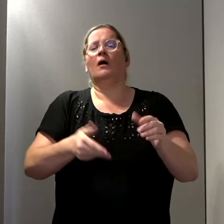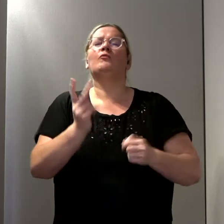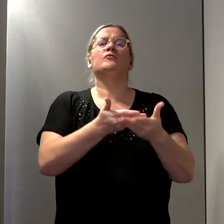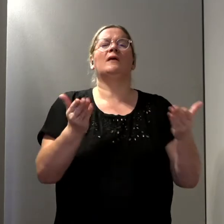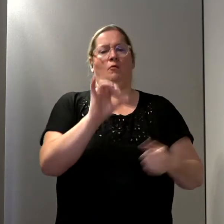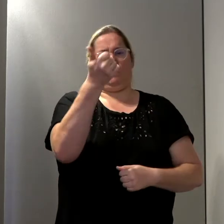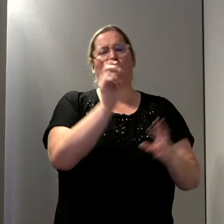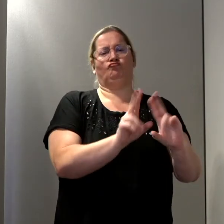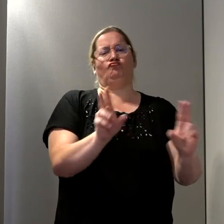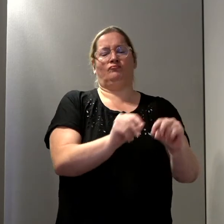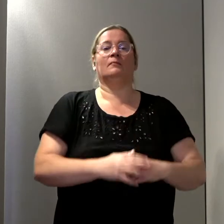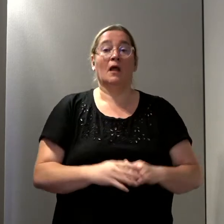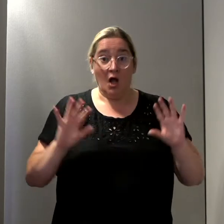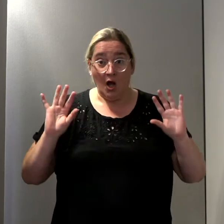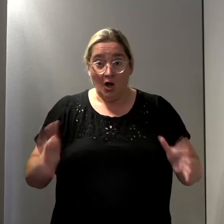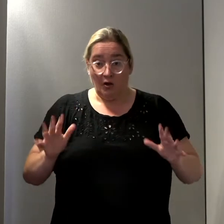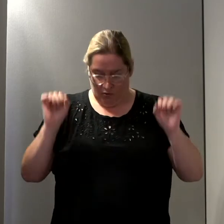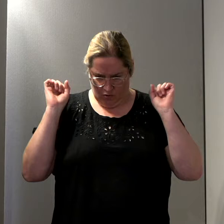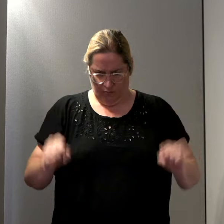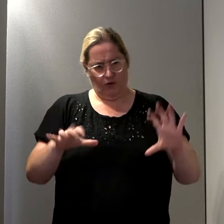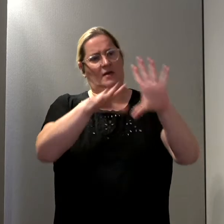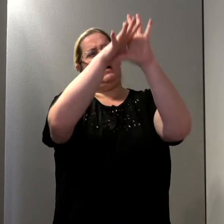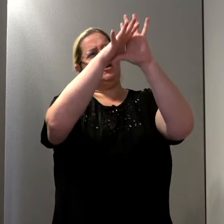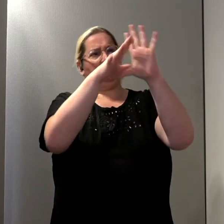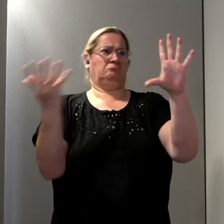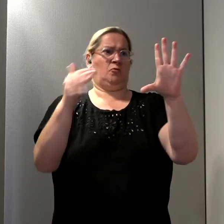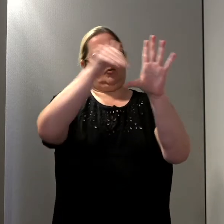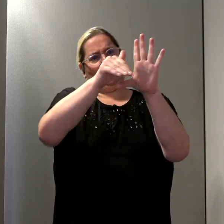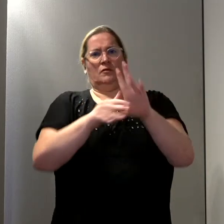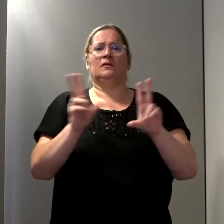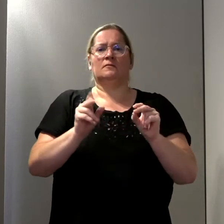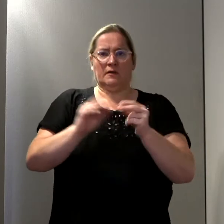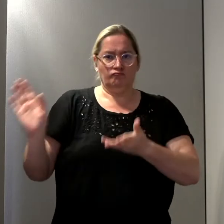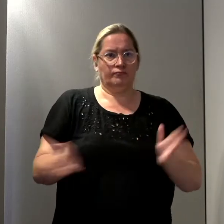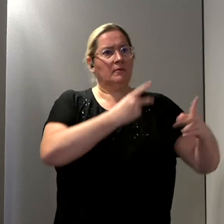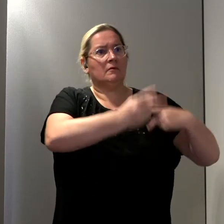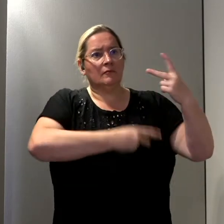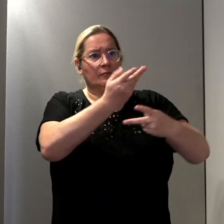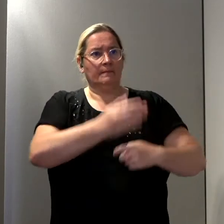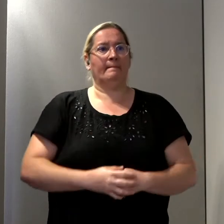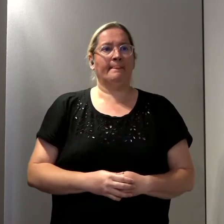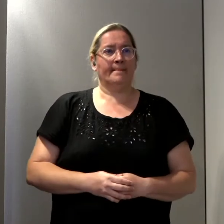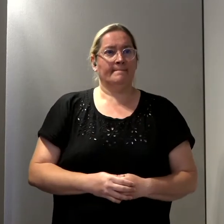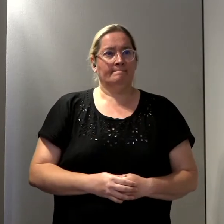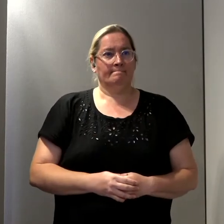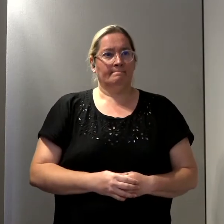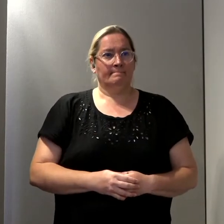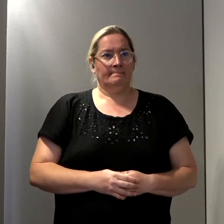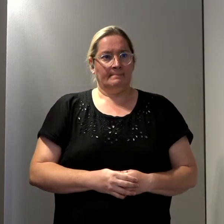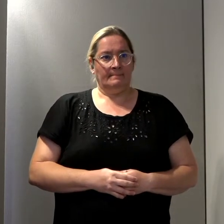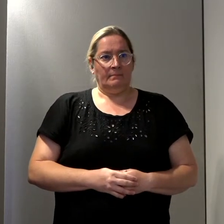plus simple. Comment ajouter une description. Donc, la diapo suivante, s'il vous plaît. Donc,